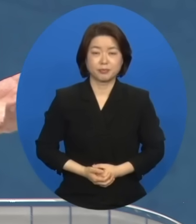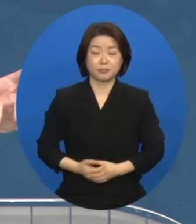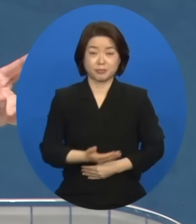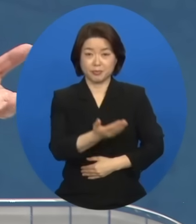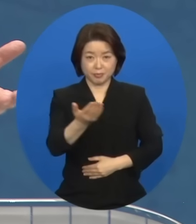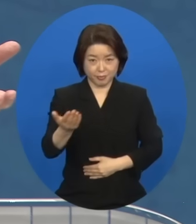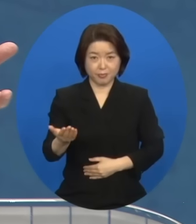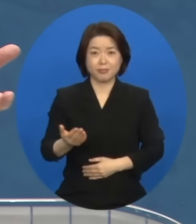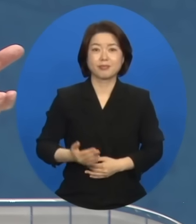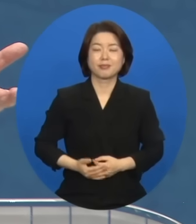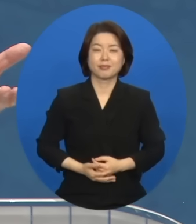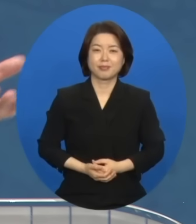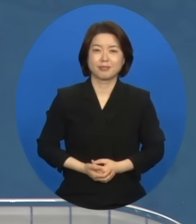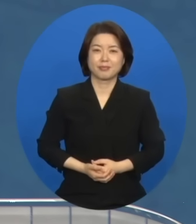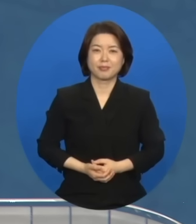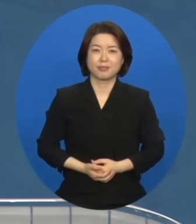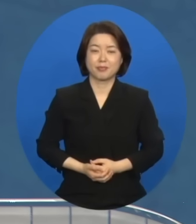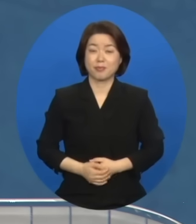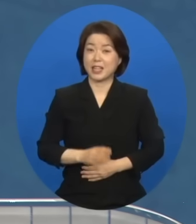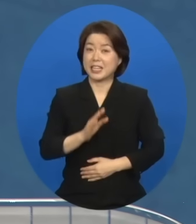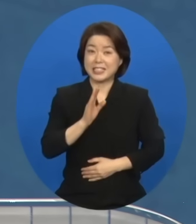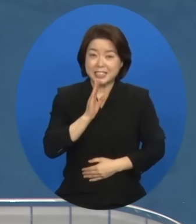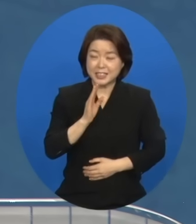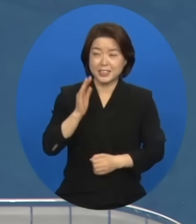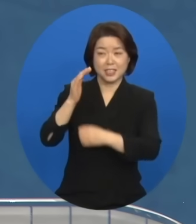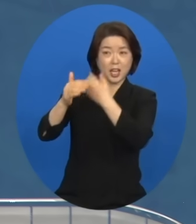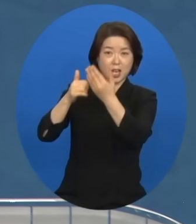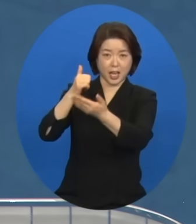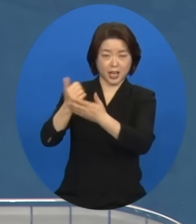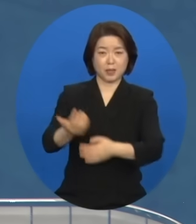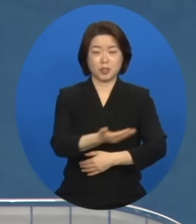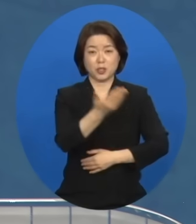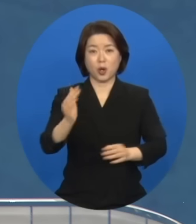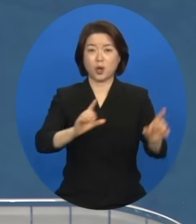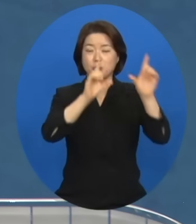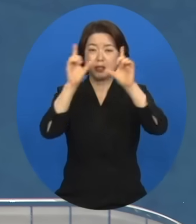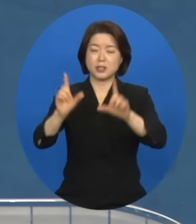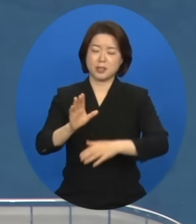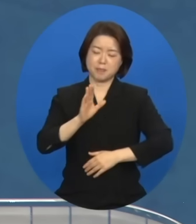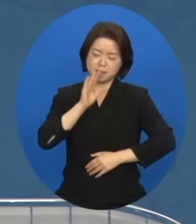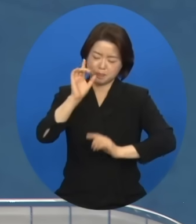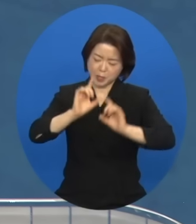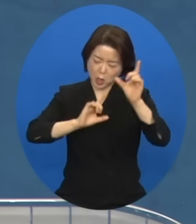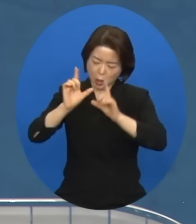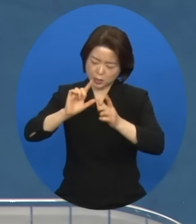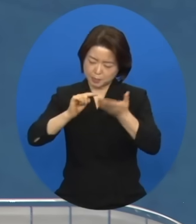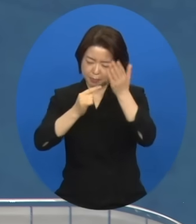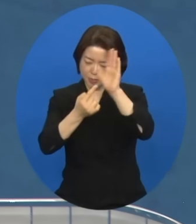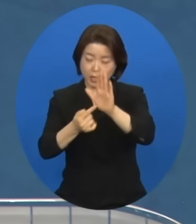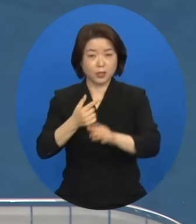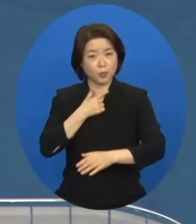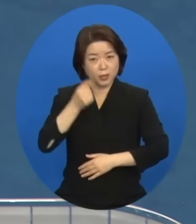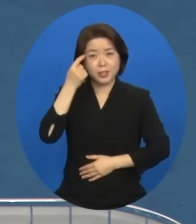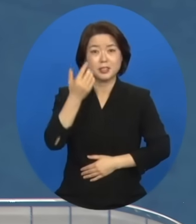여러분, 진짜 하나님이 여러분의 삶의 현실이 되기를 원하십니까? 예수님이